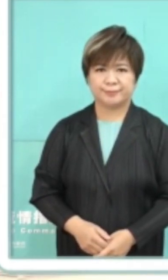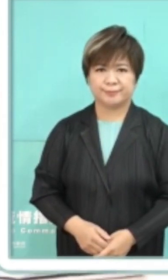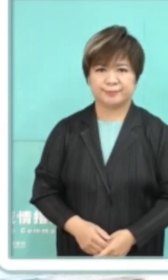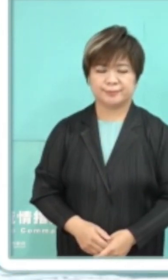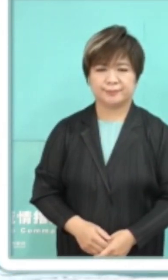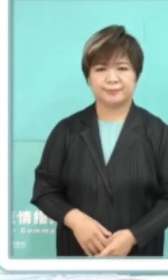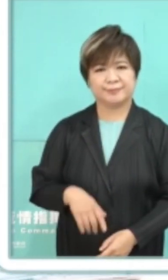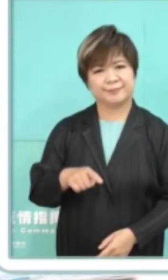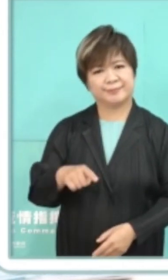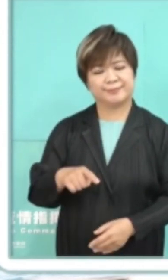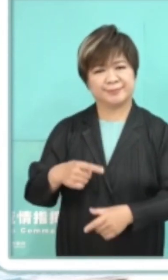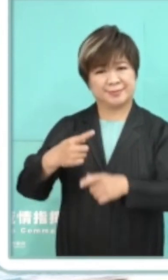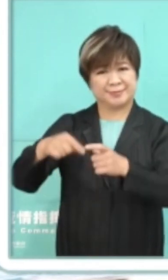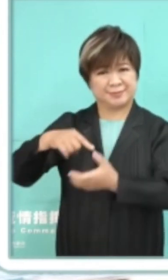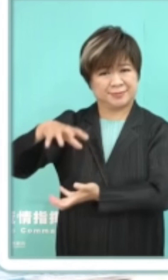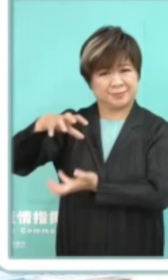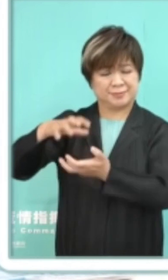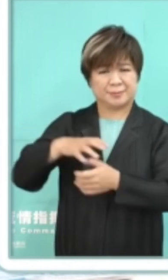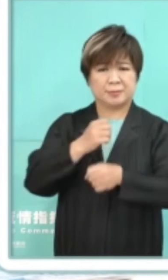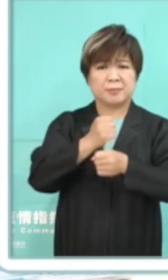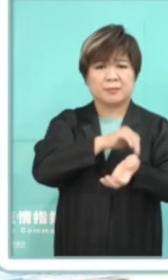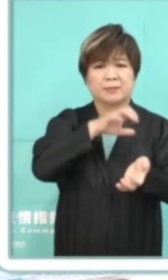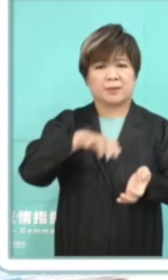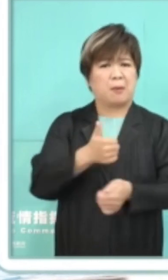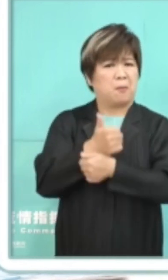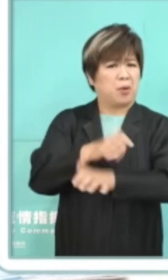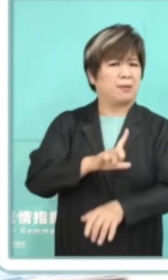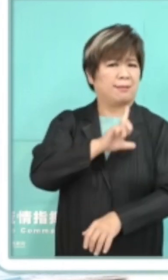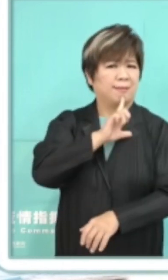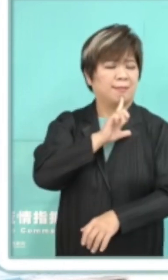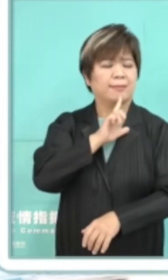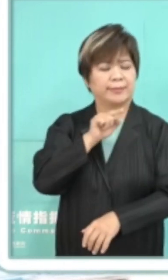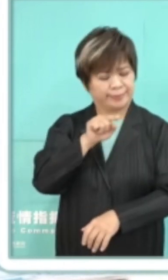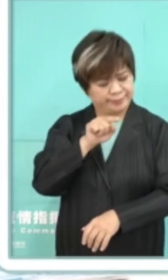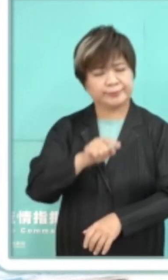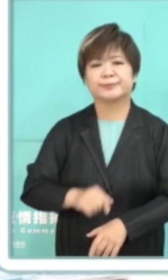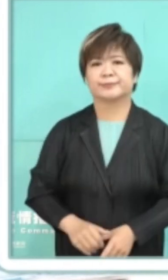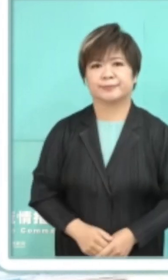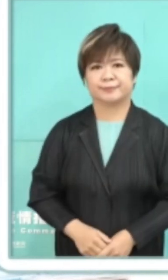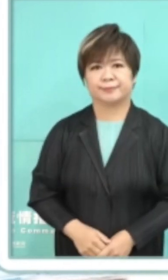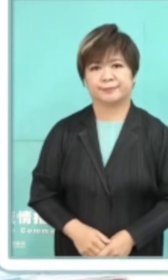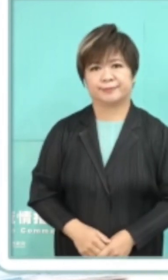这个叶克膜，这个马偕医院很有经验的，所以